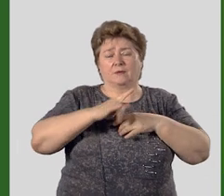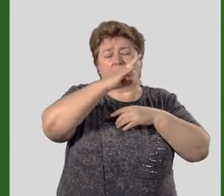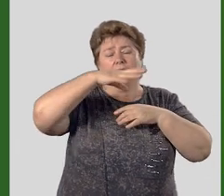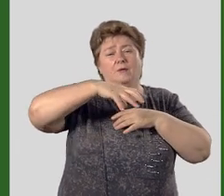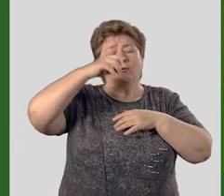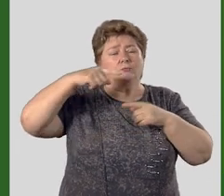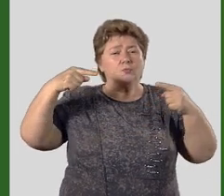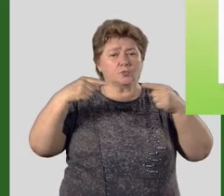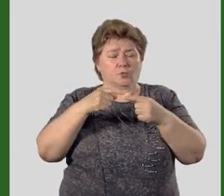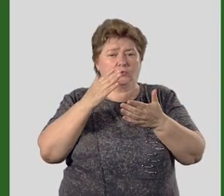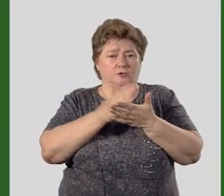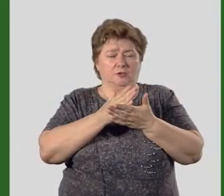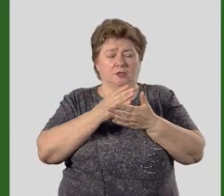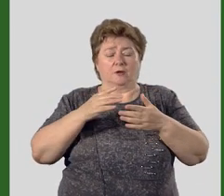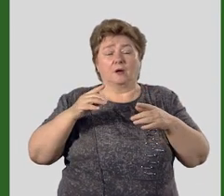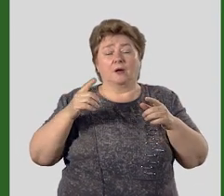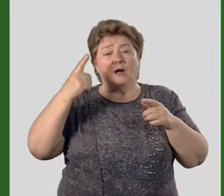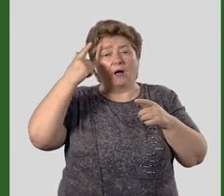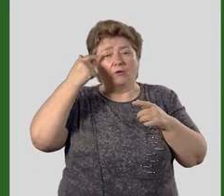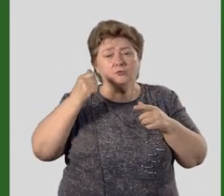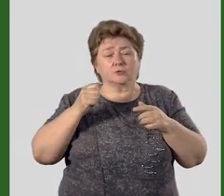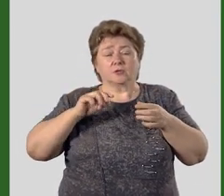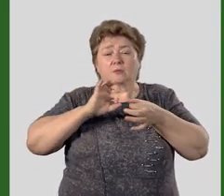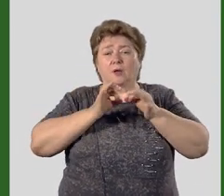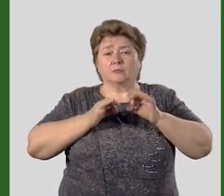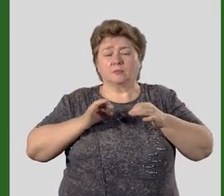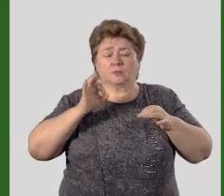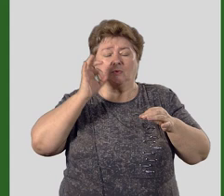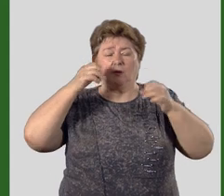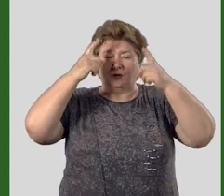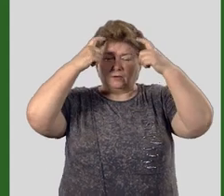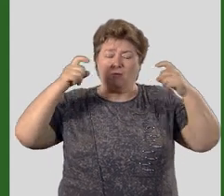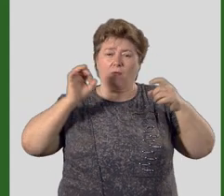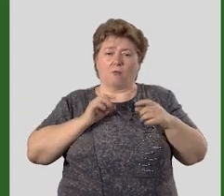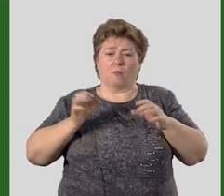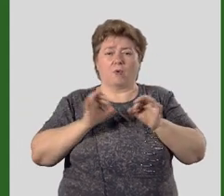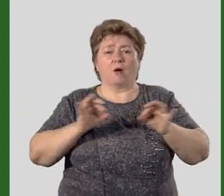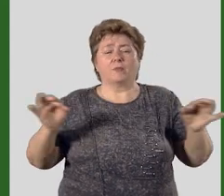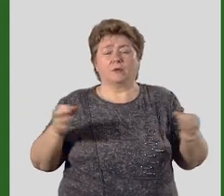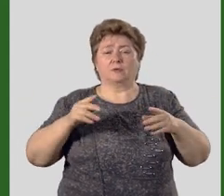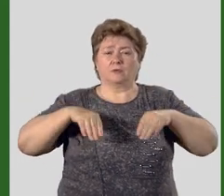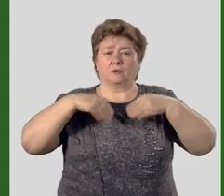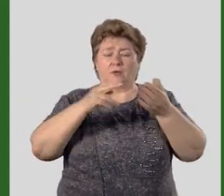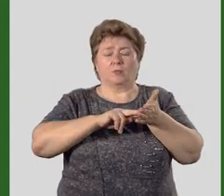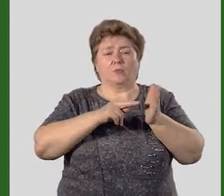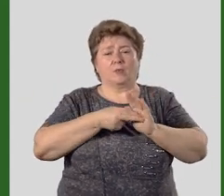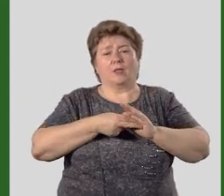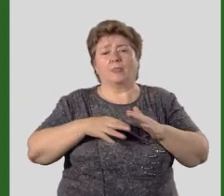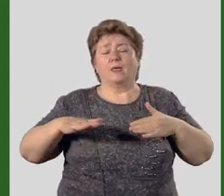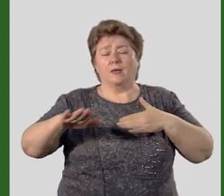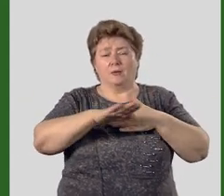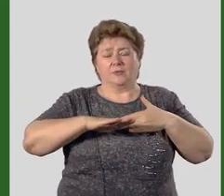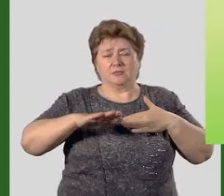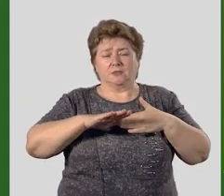– более точные, а вот узнать подробную информацию об объектах нам дает план местности.